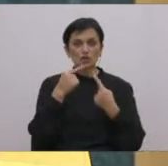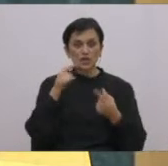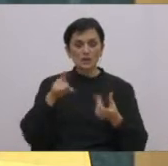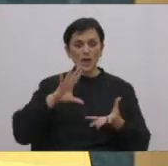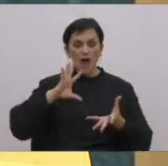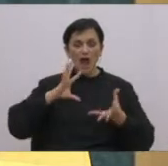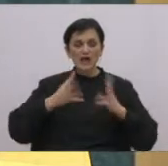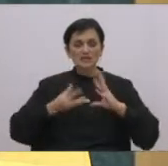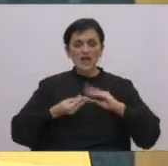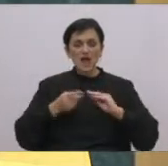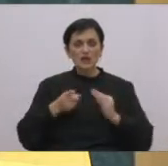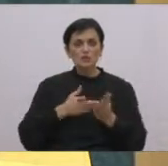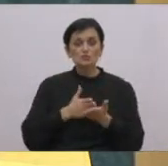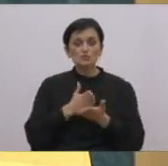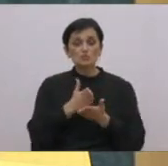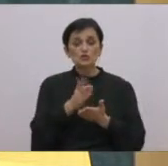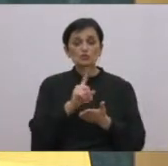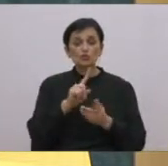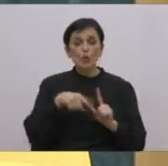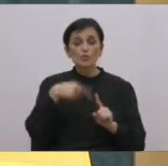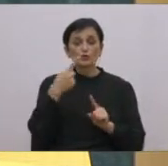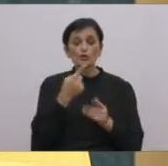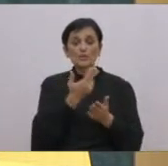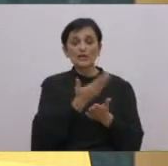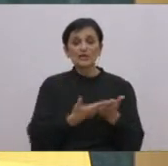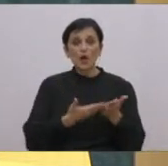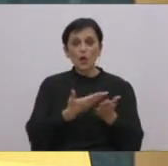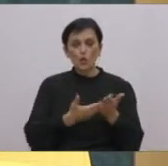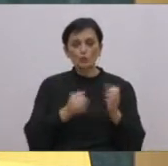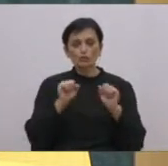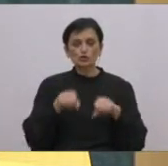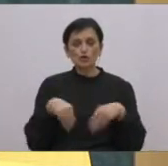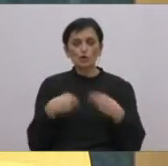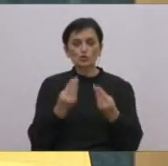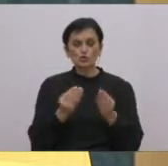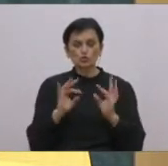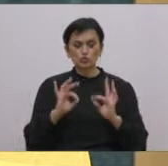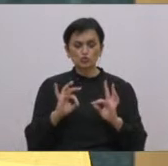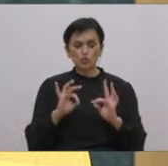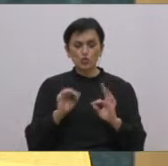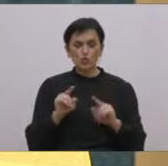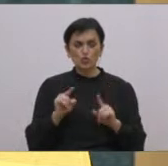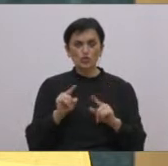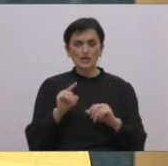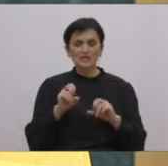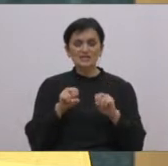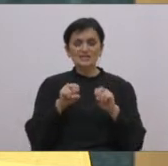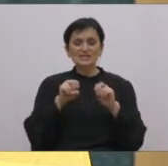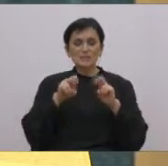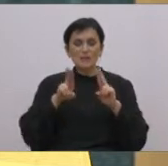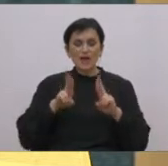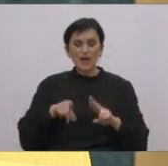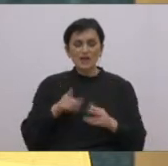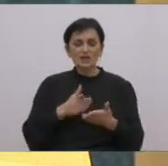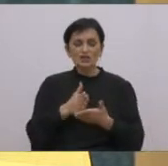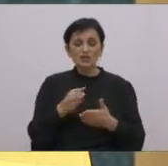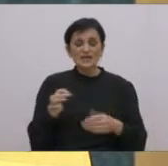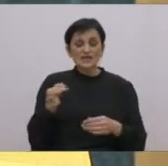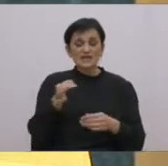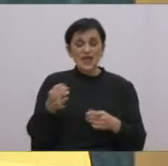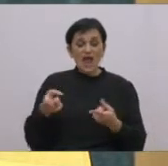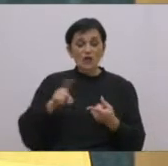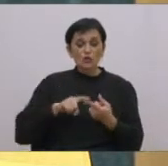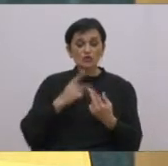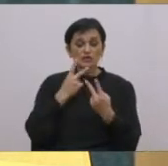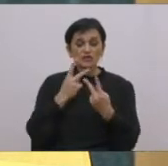ხორციელდება იმ მიმართულებით, რომ შემდგომში უკვე რეკომენდაციებმა შესაძლებლობა მოგცეს სწორედ აი იმ სპეციალიზაციის მიმართულებით რეგიონულ ჭრილში დავინახო